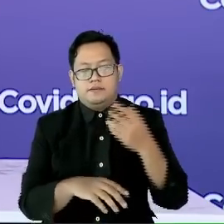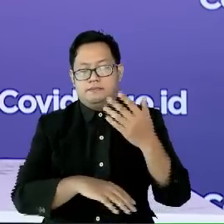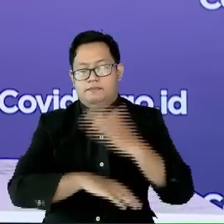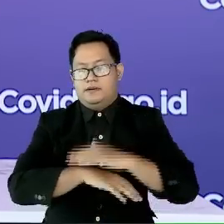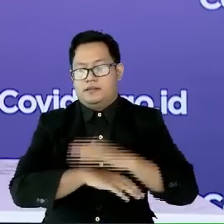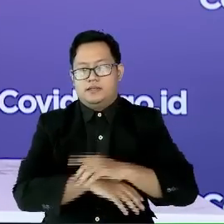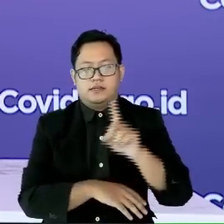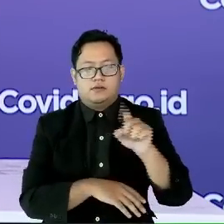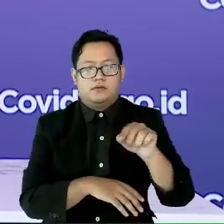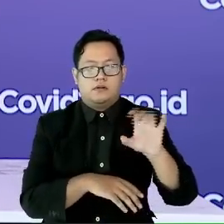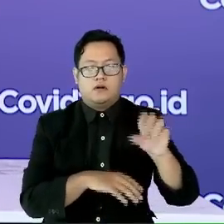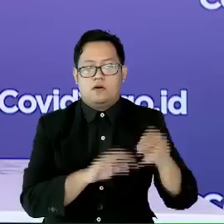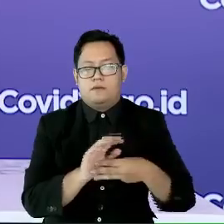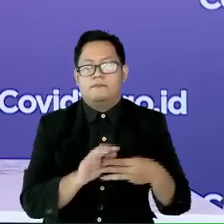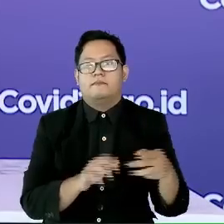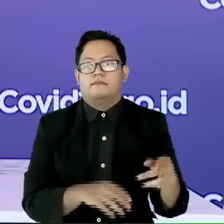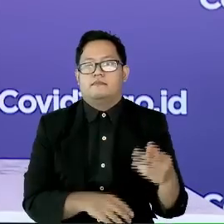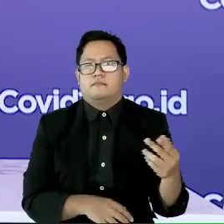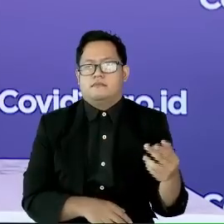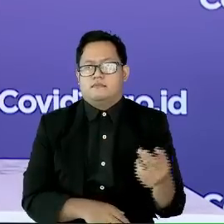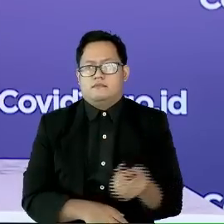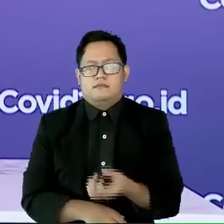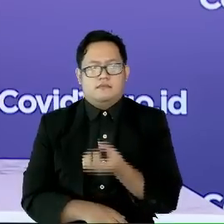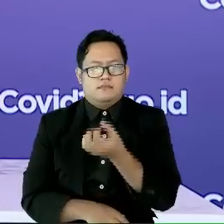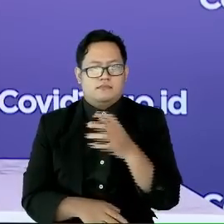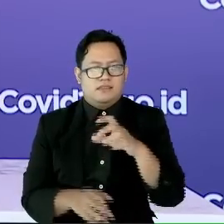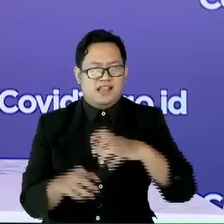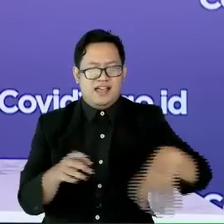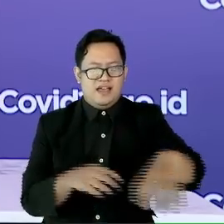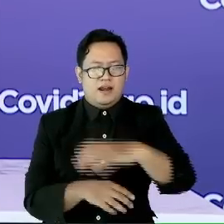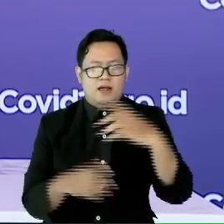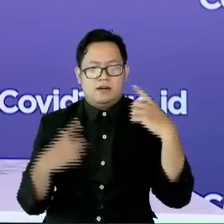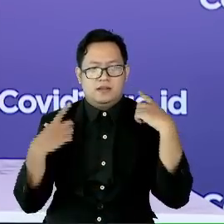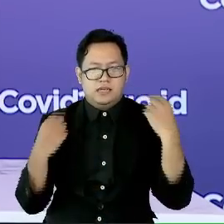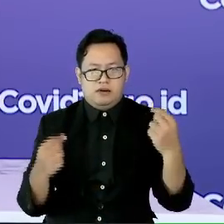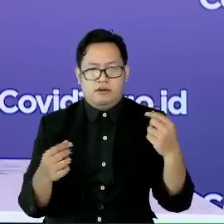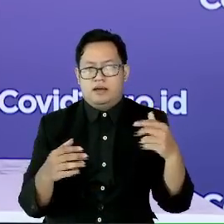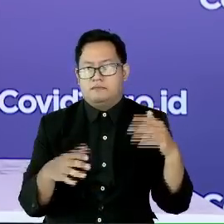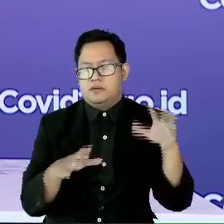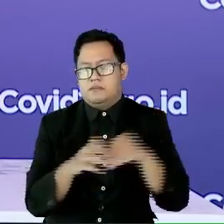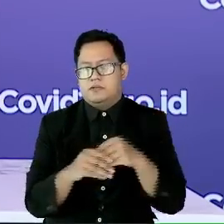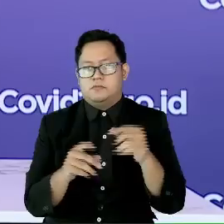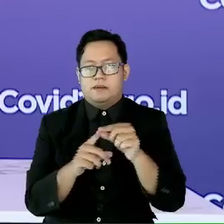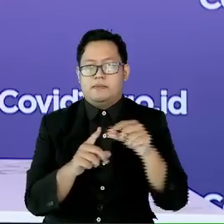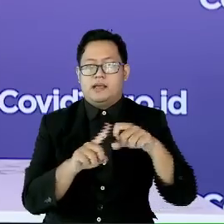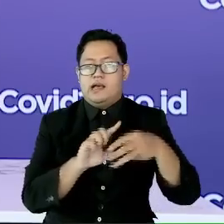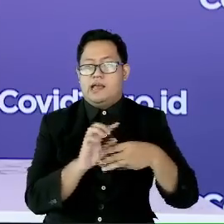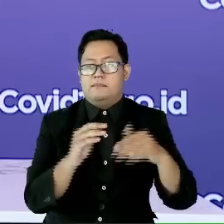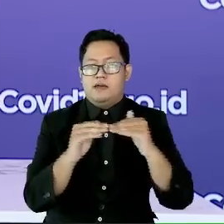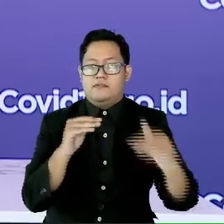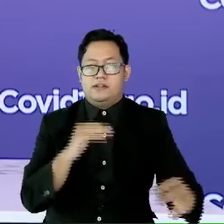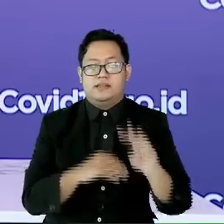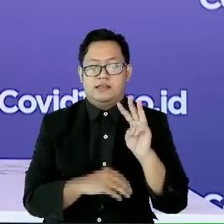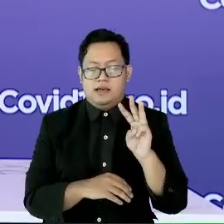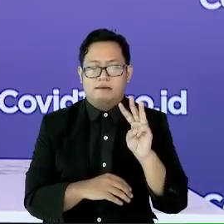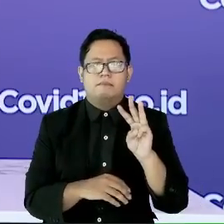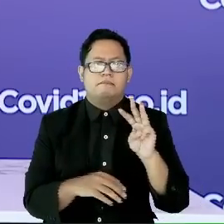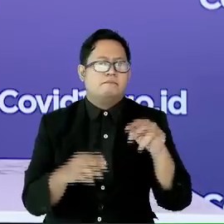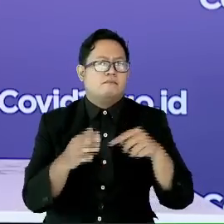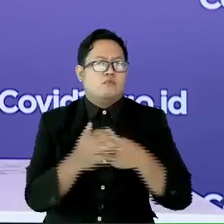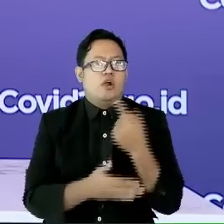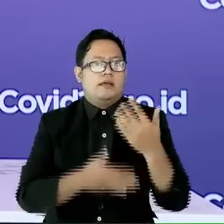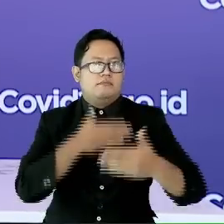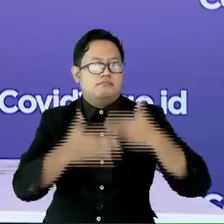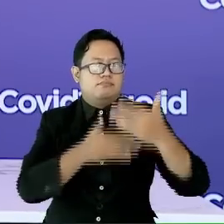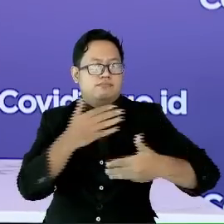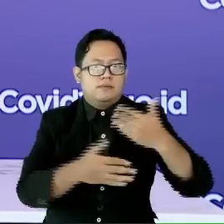fatberita1.com, setelah beberapa daerah di Jawa masuk kategori PPKM level 3, khususnya di Jabodetabek, mulai dilakukan